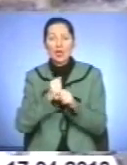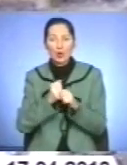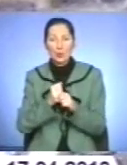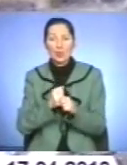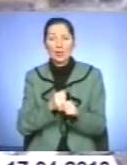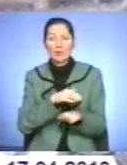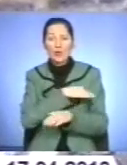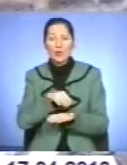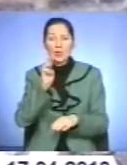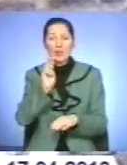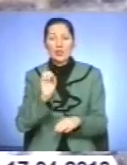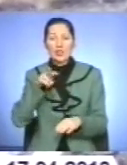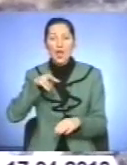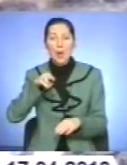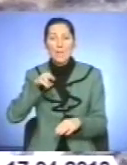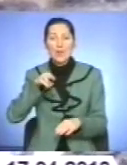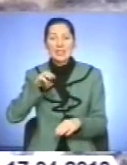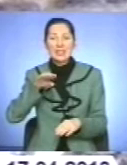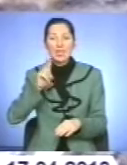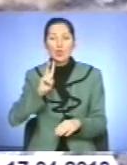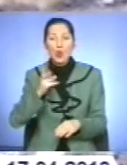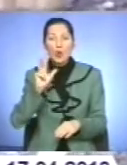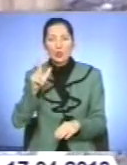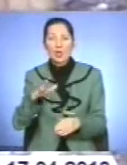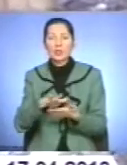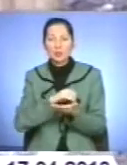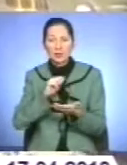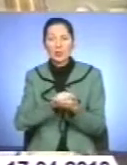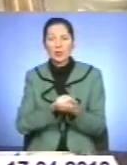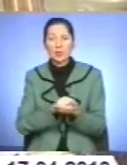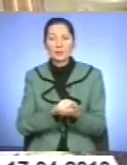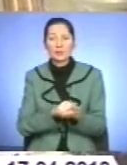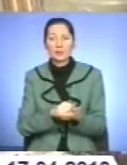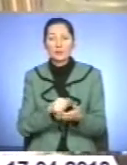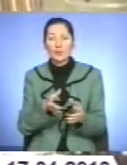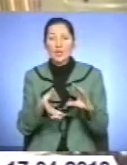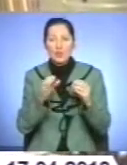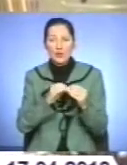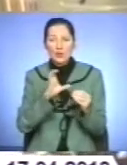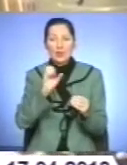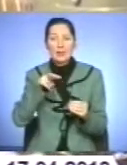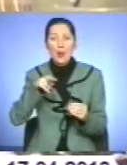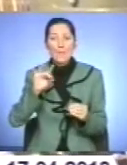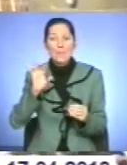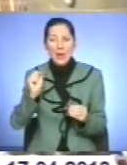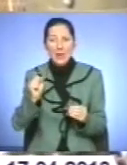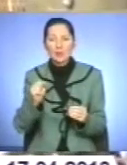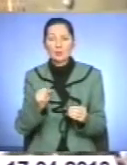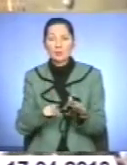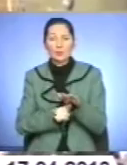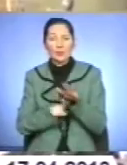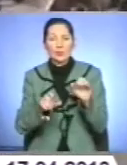знешкодили. За висновками саперів, вибуховий предмет міг спрацювати у будь-яку мить з розлітанням уламків на відстань до більш